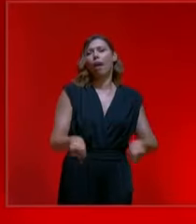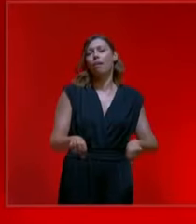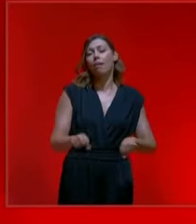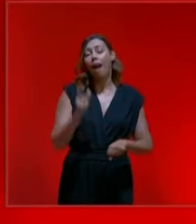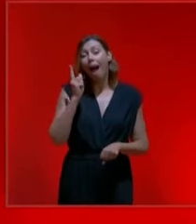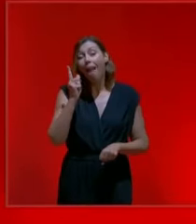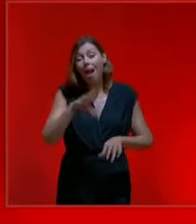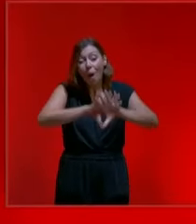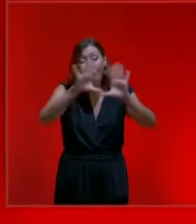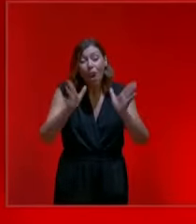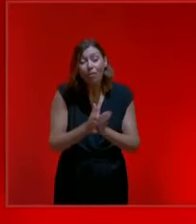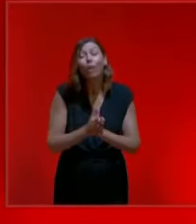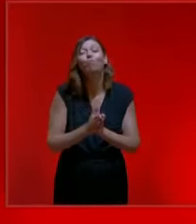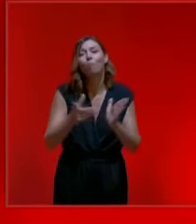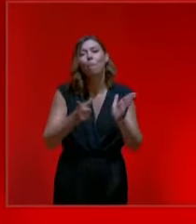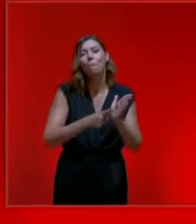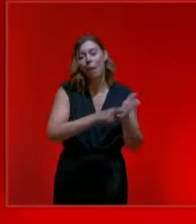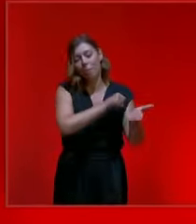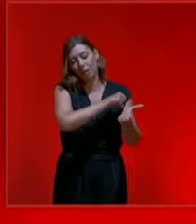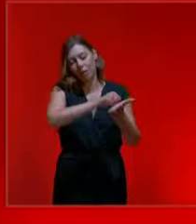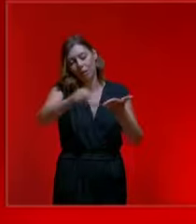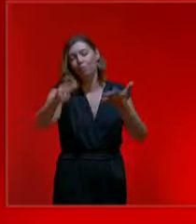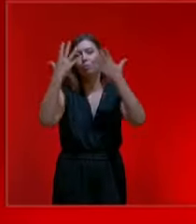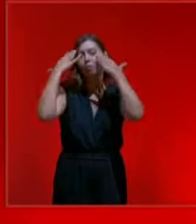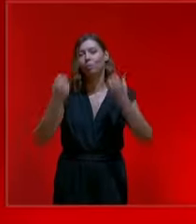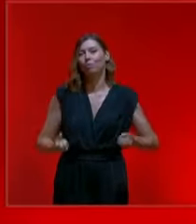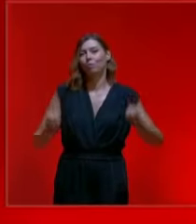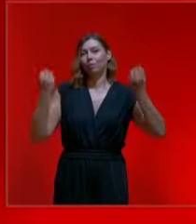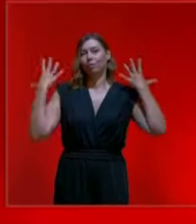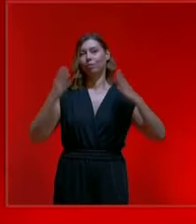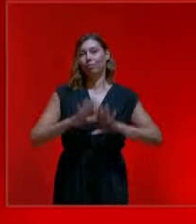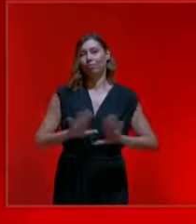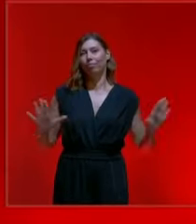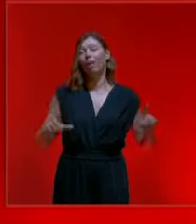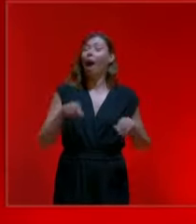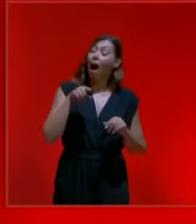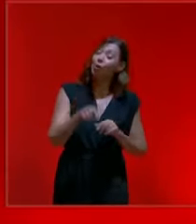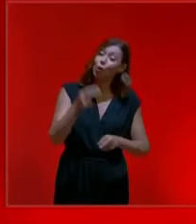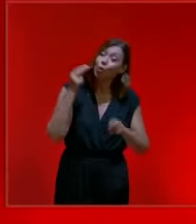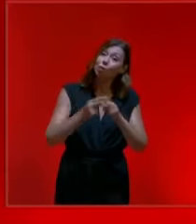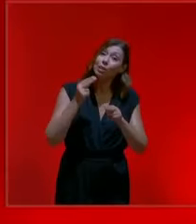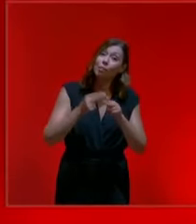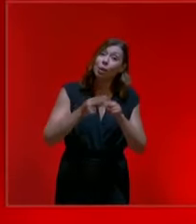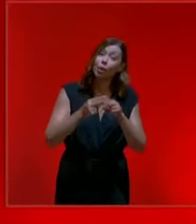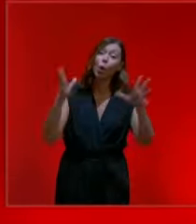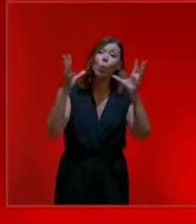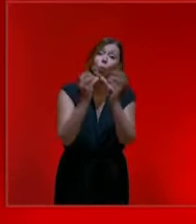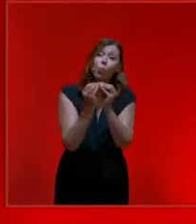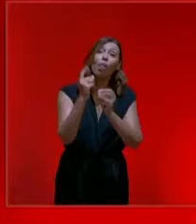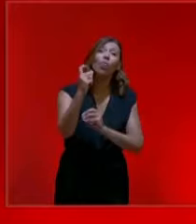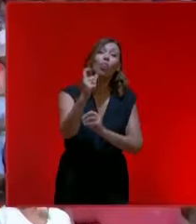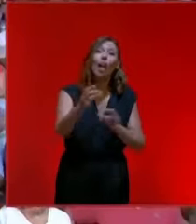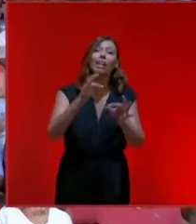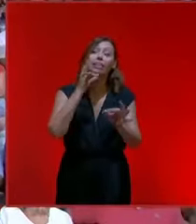πάρουμε διαζύγιο. Και μια τέτοια εντολή πρέπει να βγει και από τη διαδικασία της 10ης Σεπτεμβρίου, συντρόφισσες